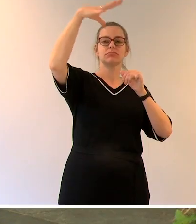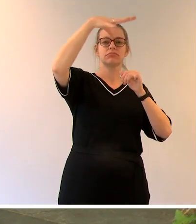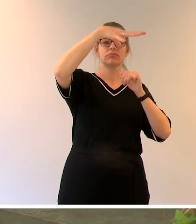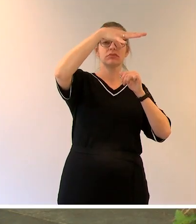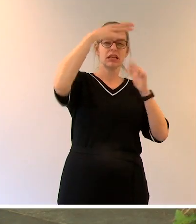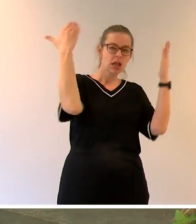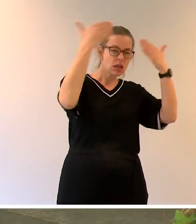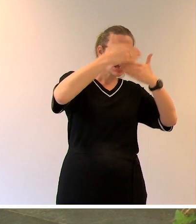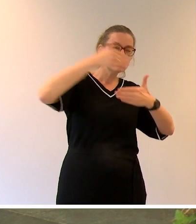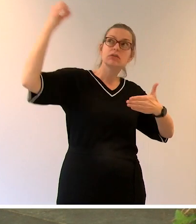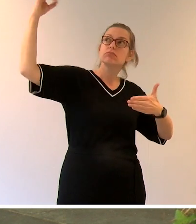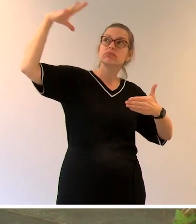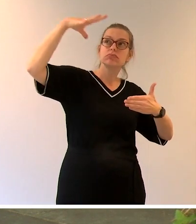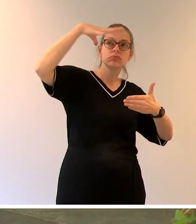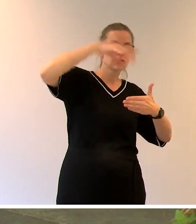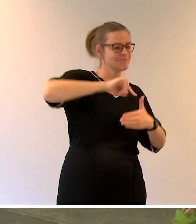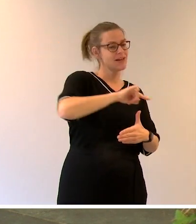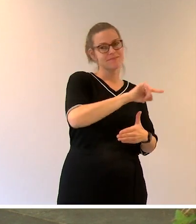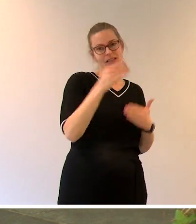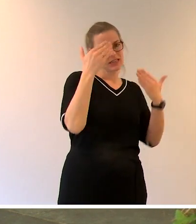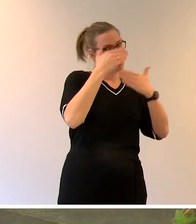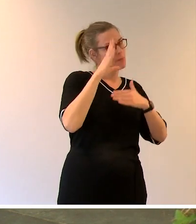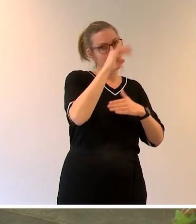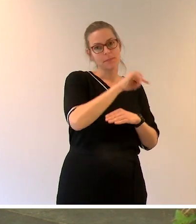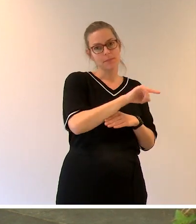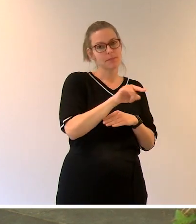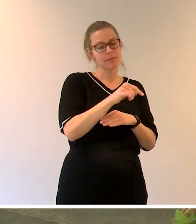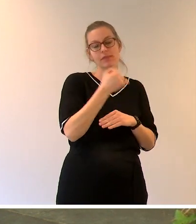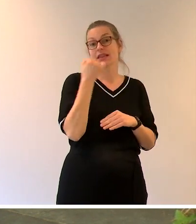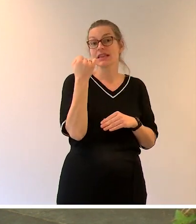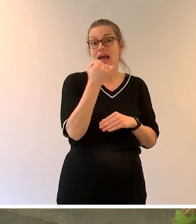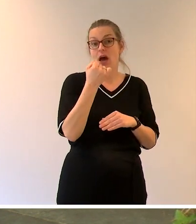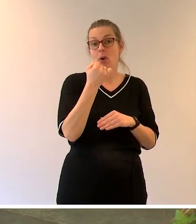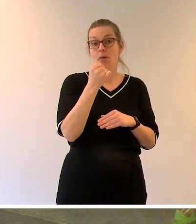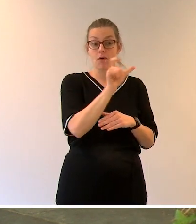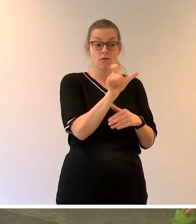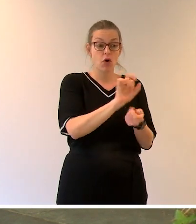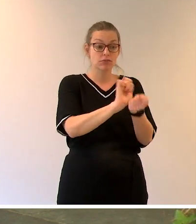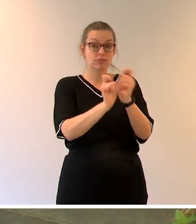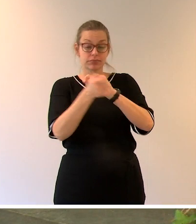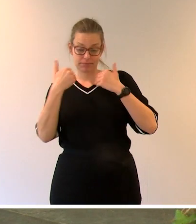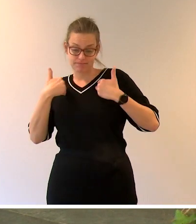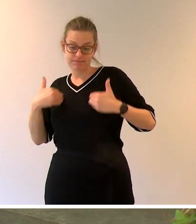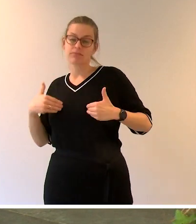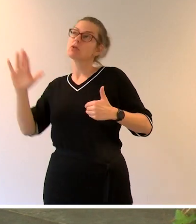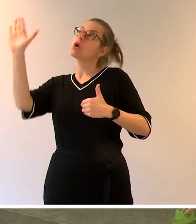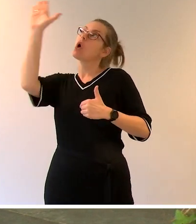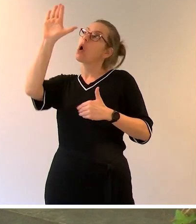Het licht scheen in de duisternis, die heeft het niet begrepen. En daarom werd het woord een mens. God kwam het onderstrepen.